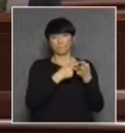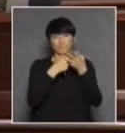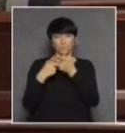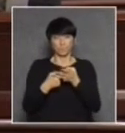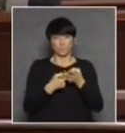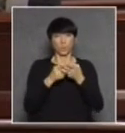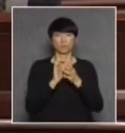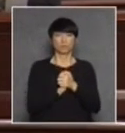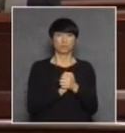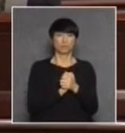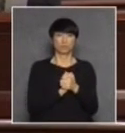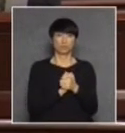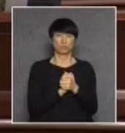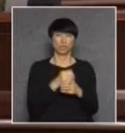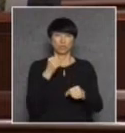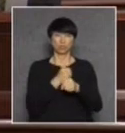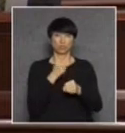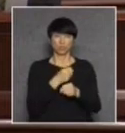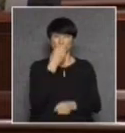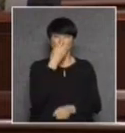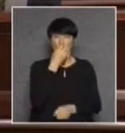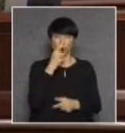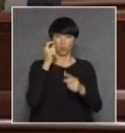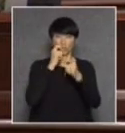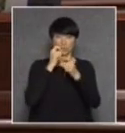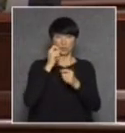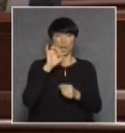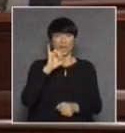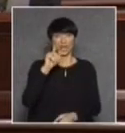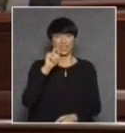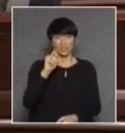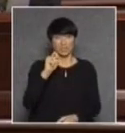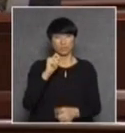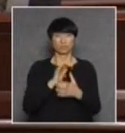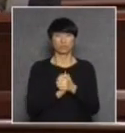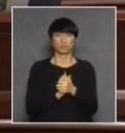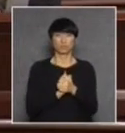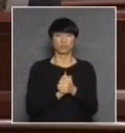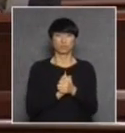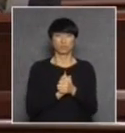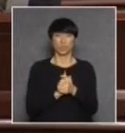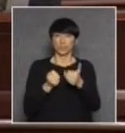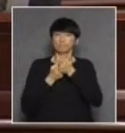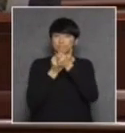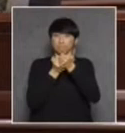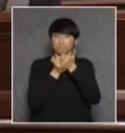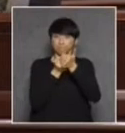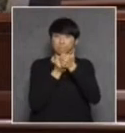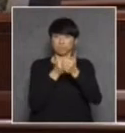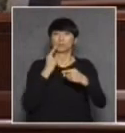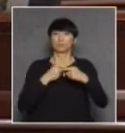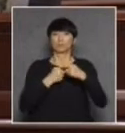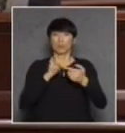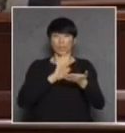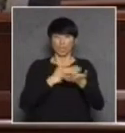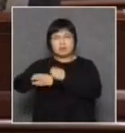於要做好香港的資訊科技呢，我們是舉手舉腳贊成的，但問題就